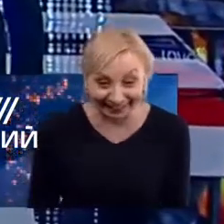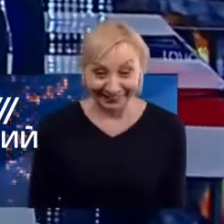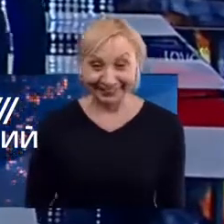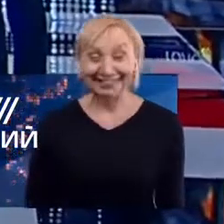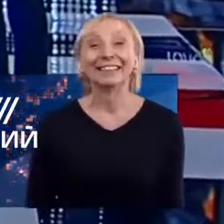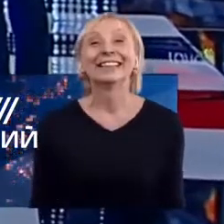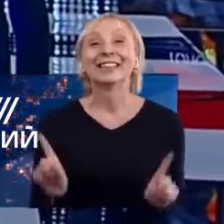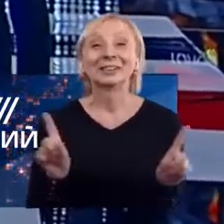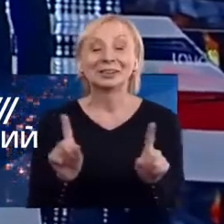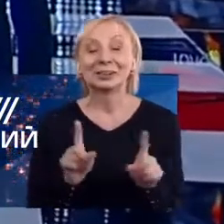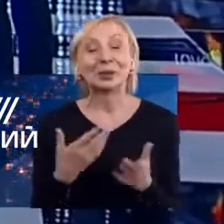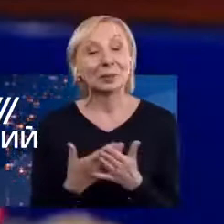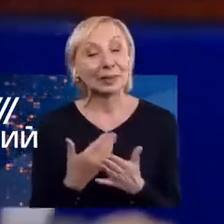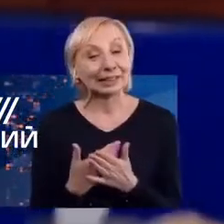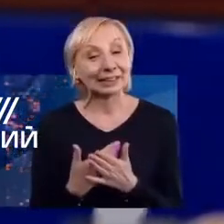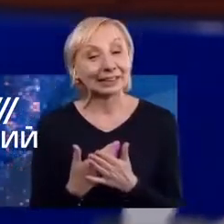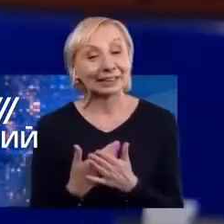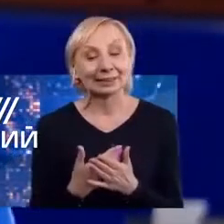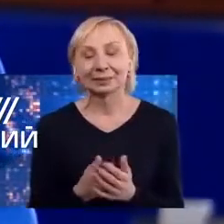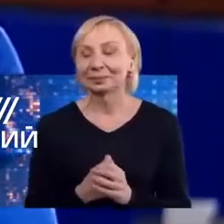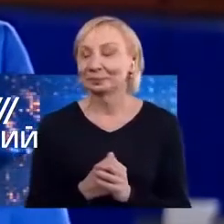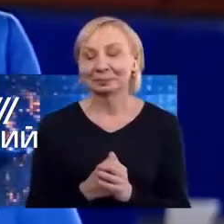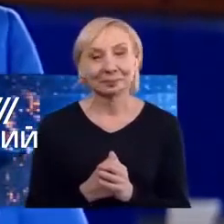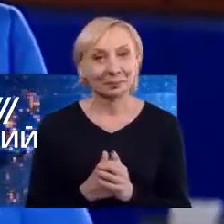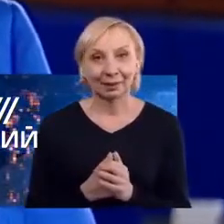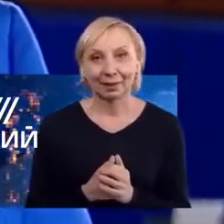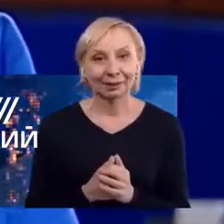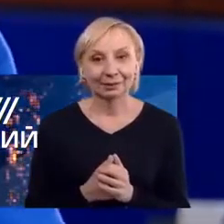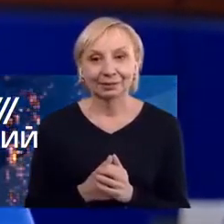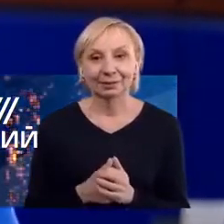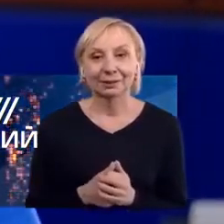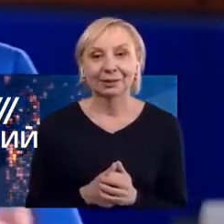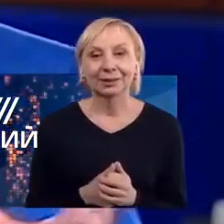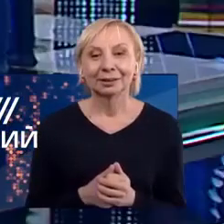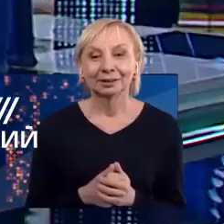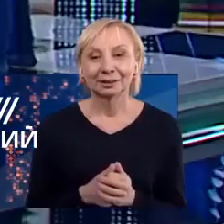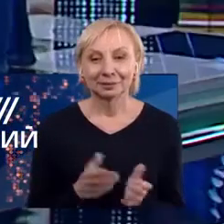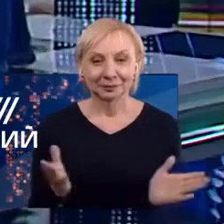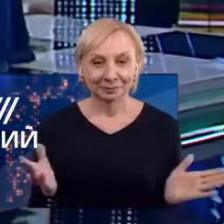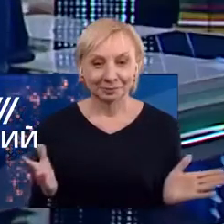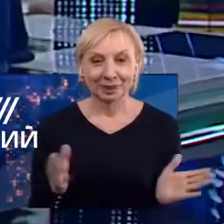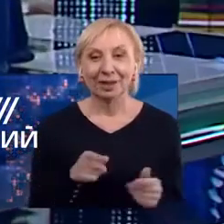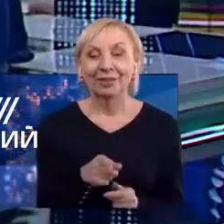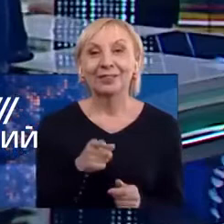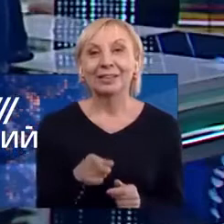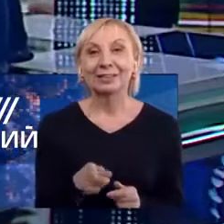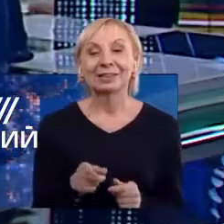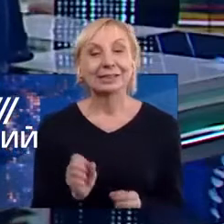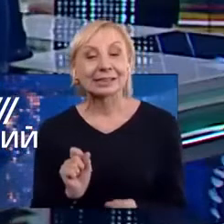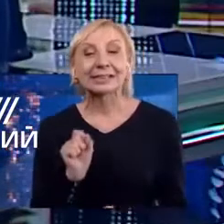Що, наприклад, який меседж давав цей самий Шефір? Розумієте, він закинув українське суспільство